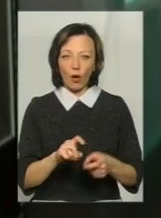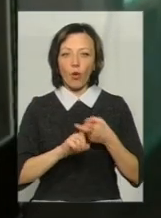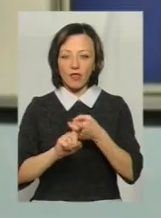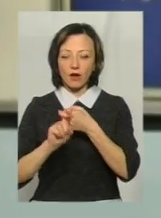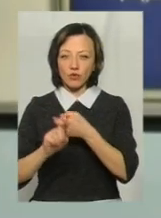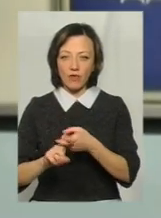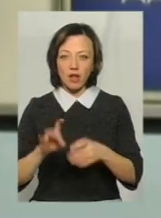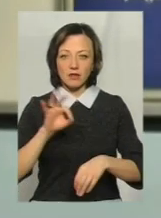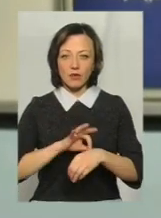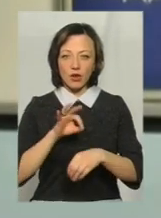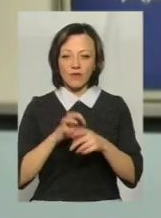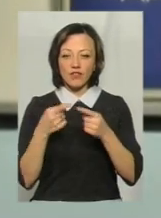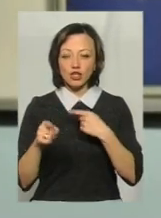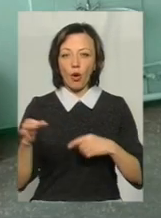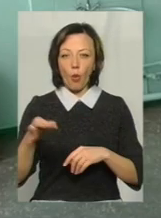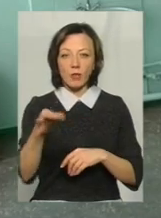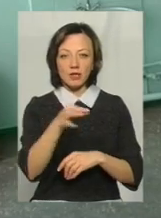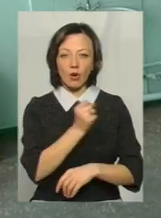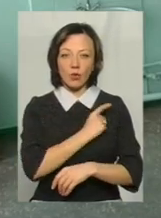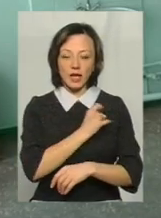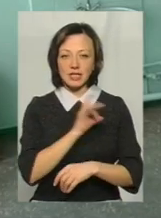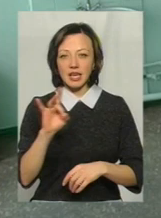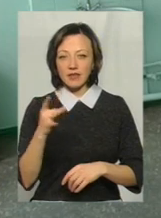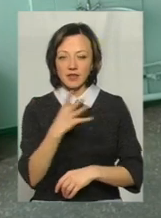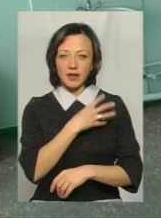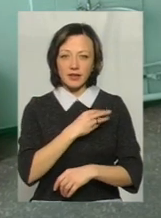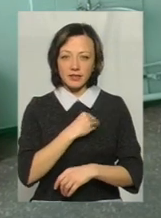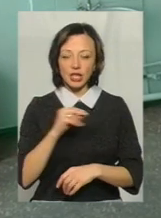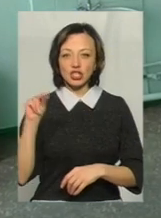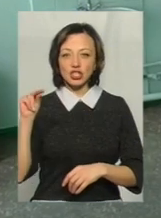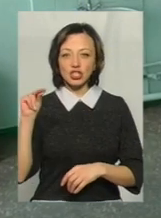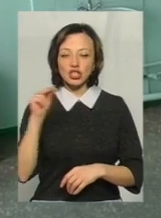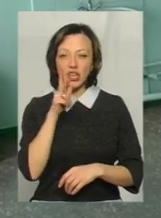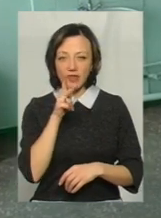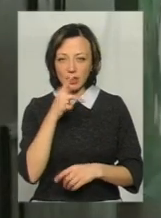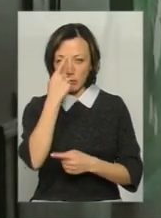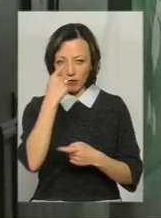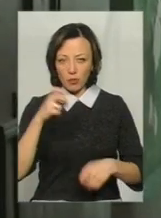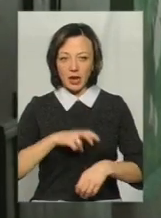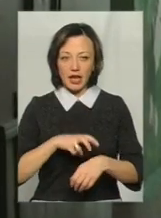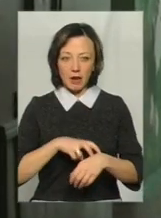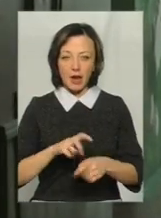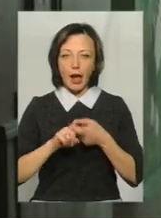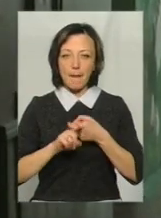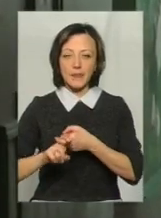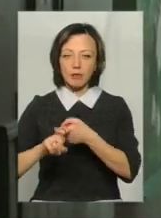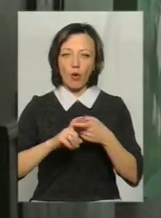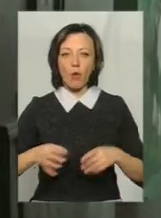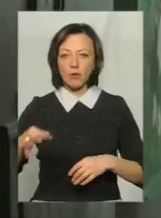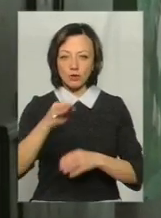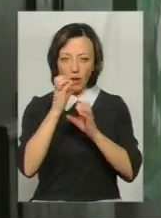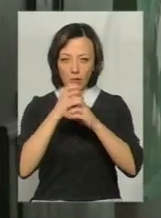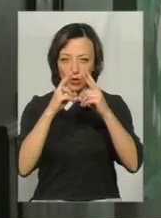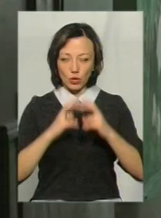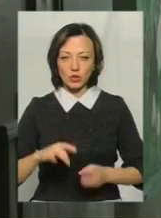контактували з інфікованими в інших областях – Одеській, Рівненській, Львівській та Чернівецькій, повідомила лікар-епідеміолог Хмельницького обласного